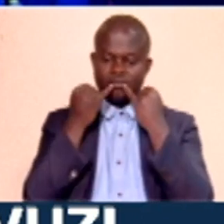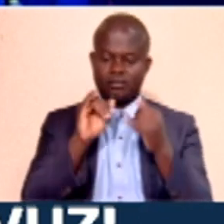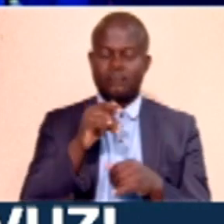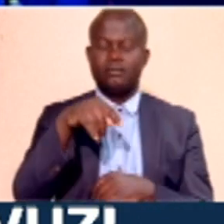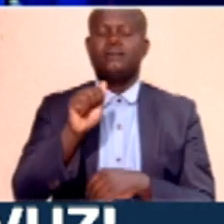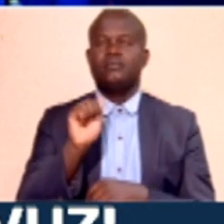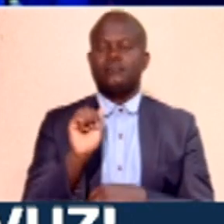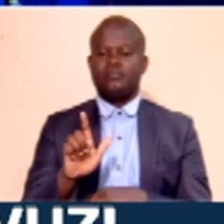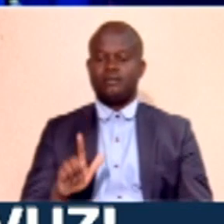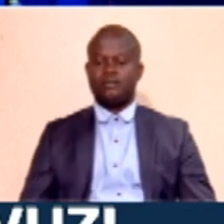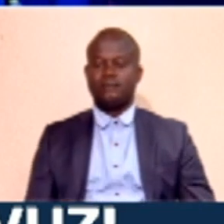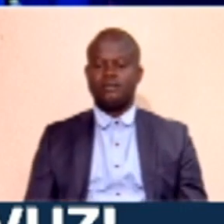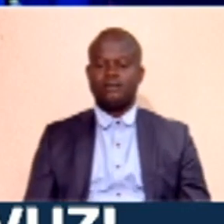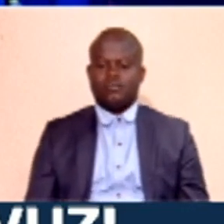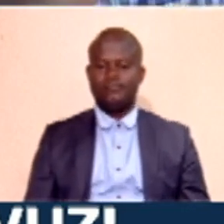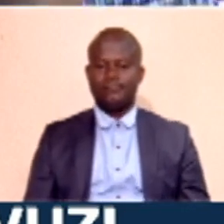Paul Turatsinze.